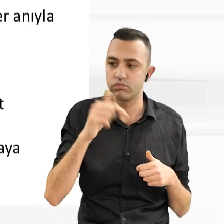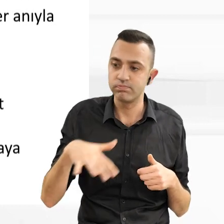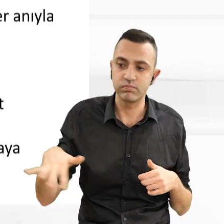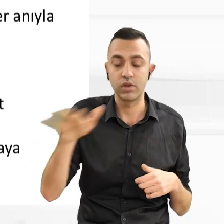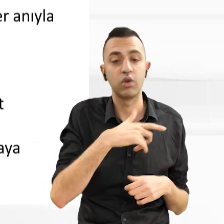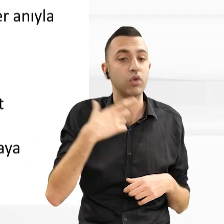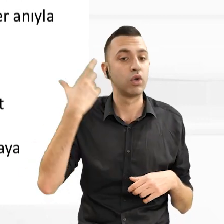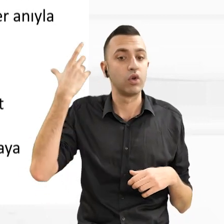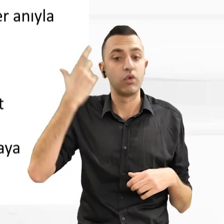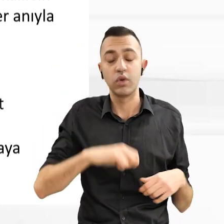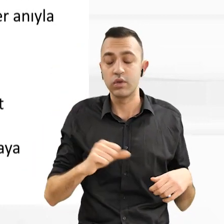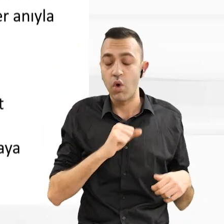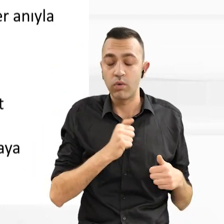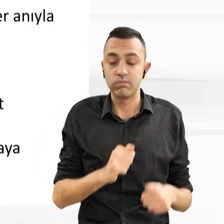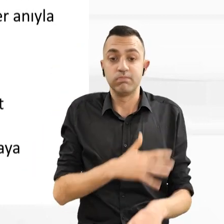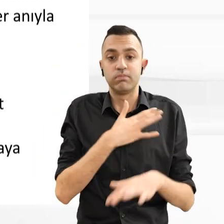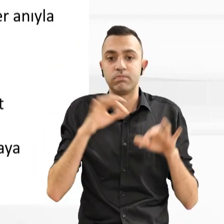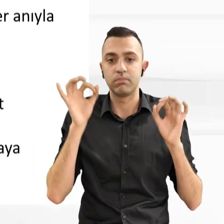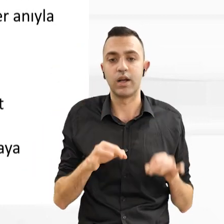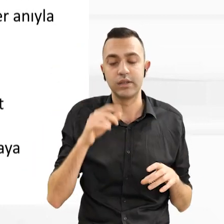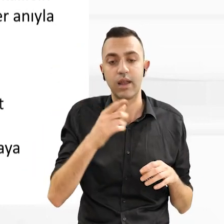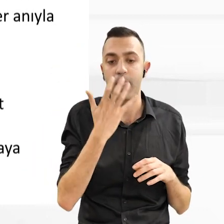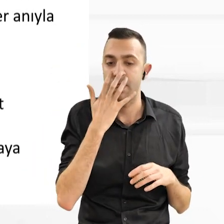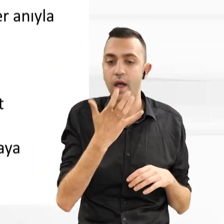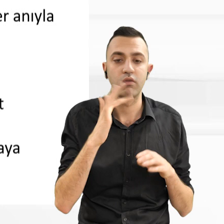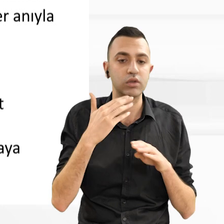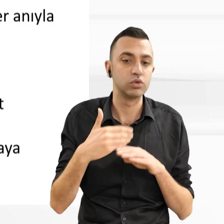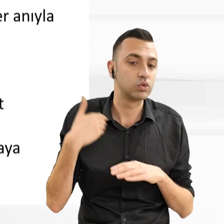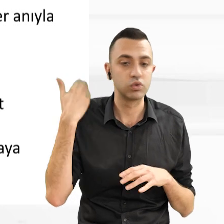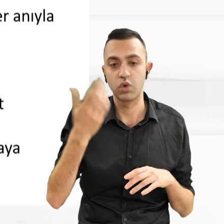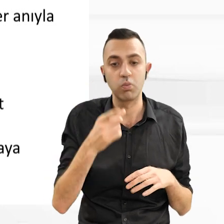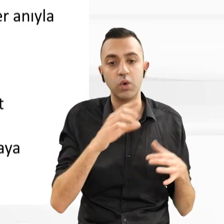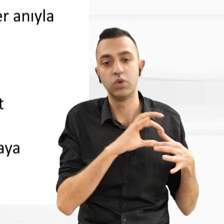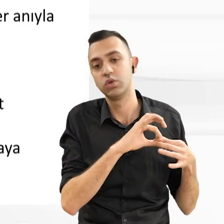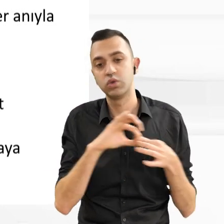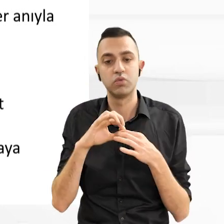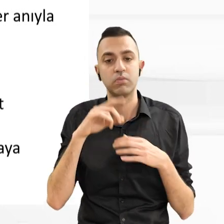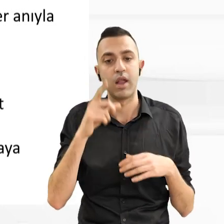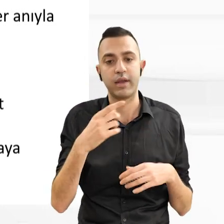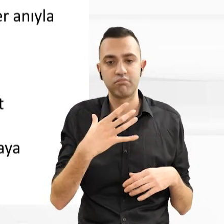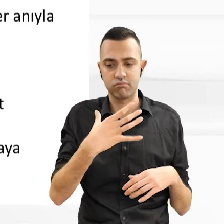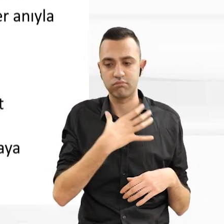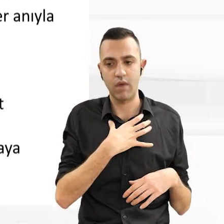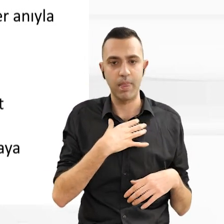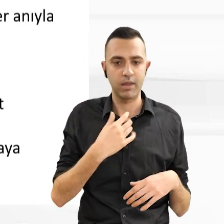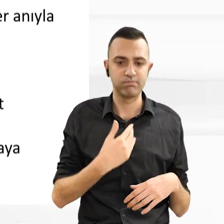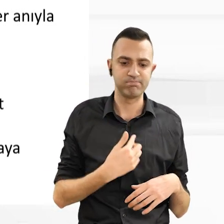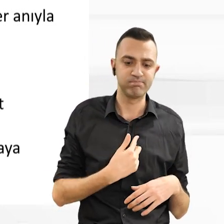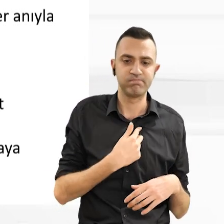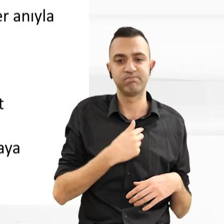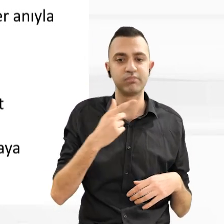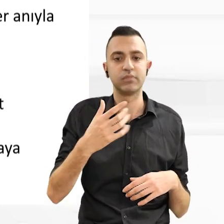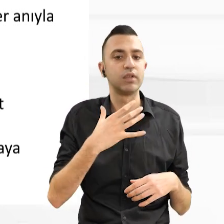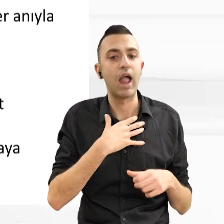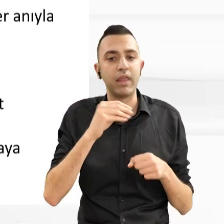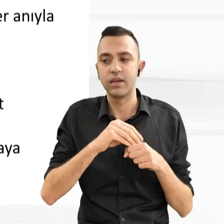saran bir korkuyla ürperdi de tavsiye eden sonra ise bu cümleyi bütün gövdesi kontrolü yitirmiş bir yay gibi